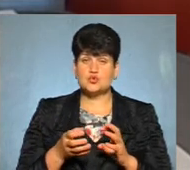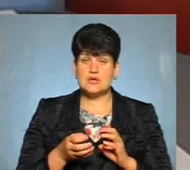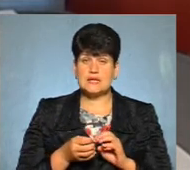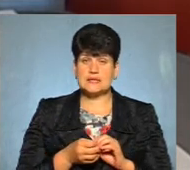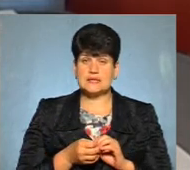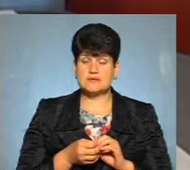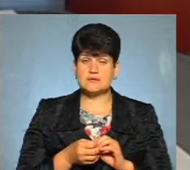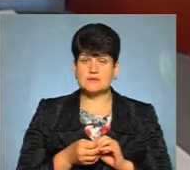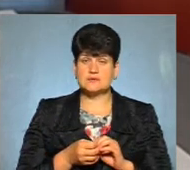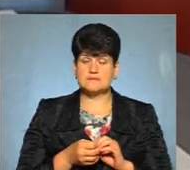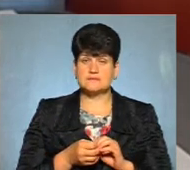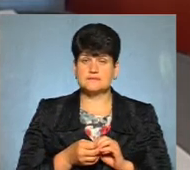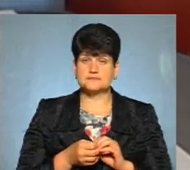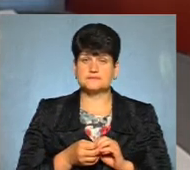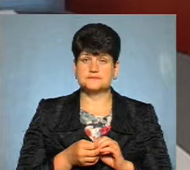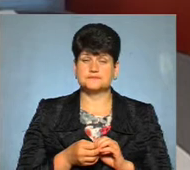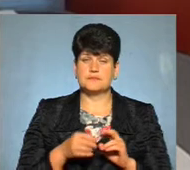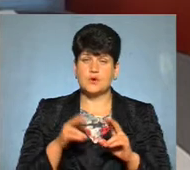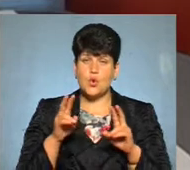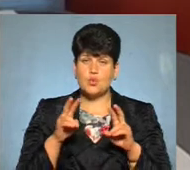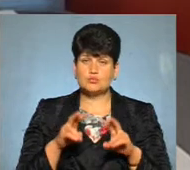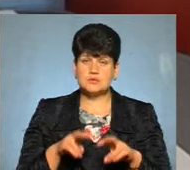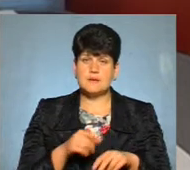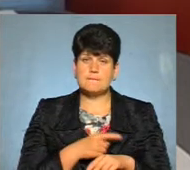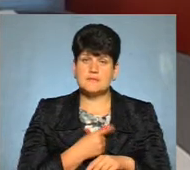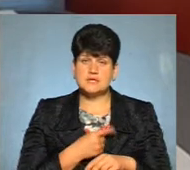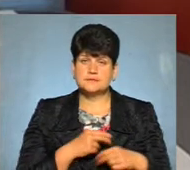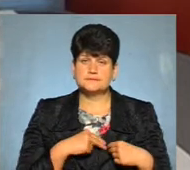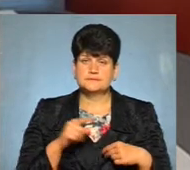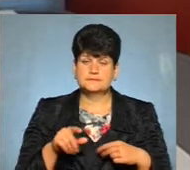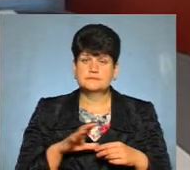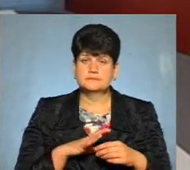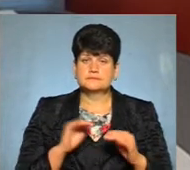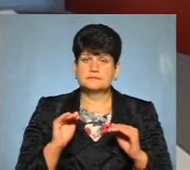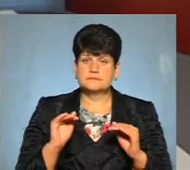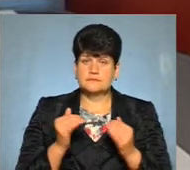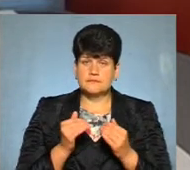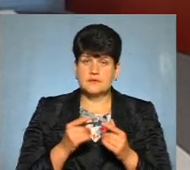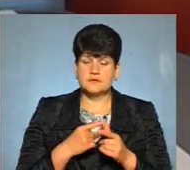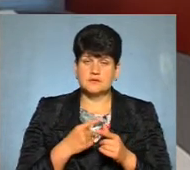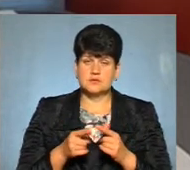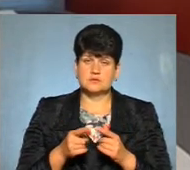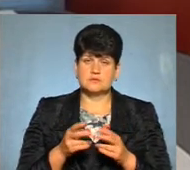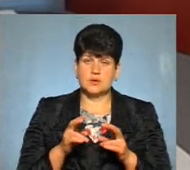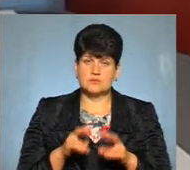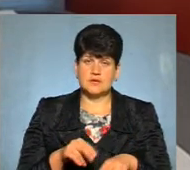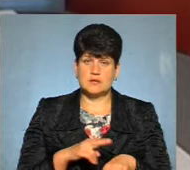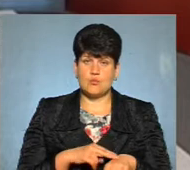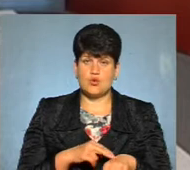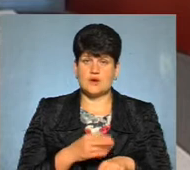результативність при обстеженні медпрацівників була нижчою, аніж при обстеженні, наприклад,